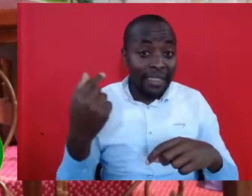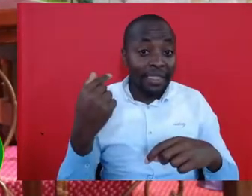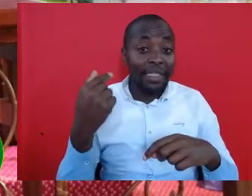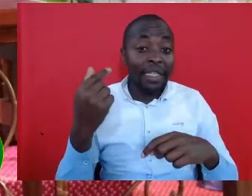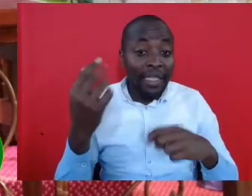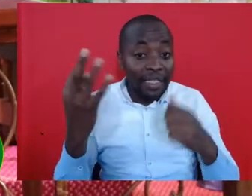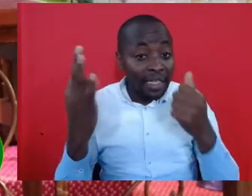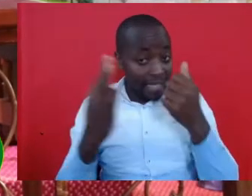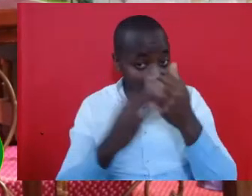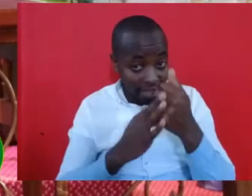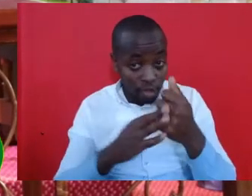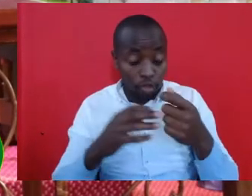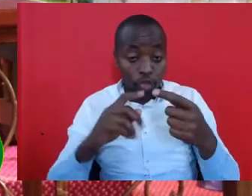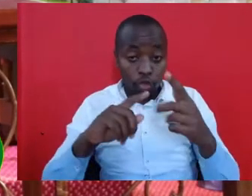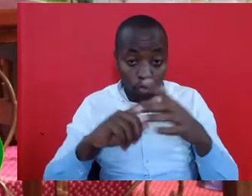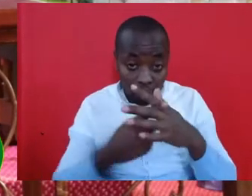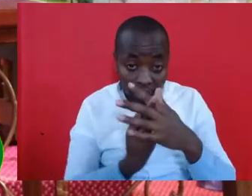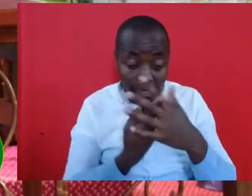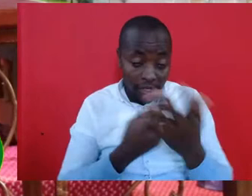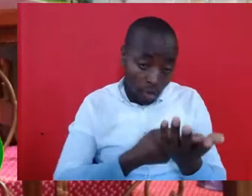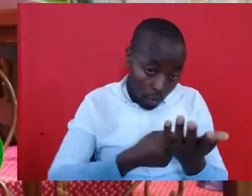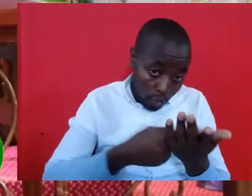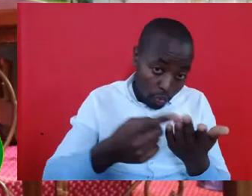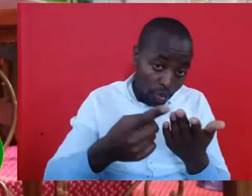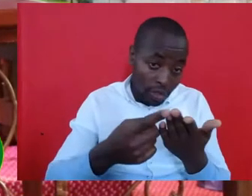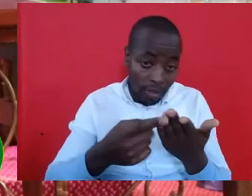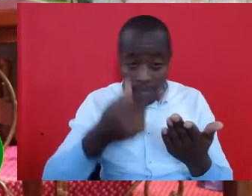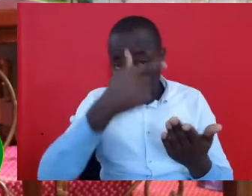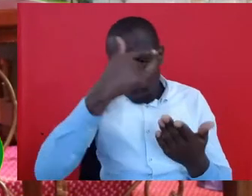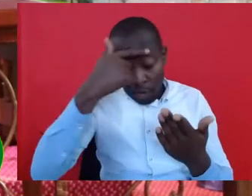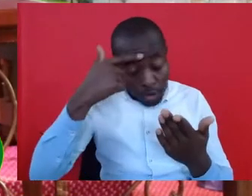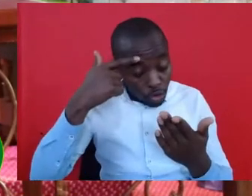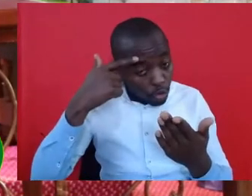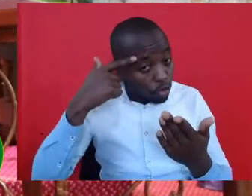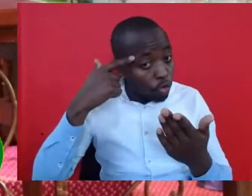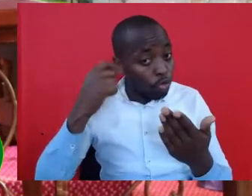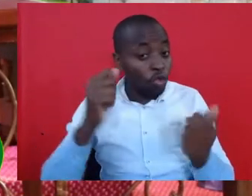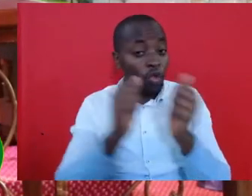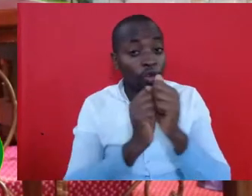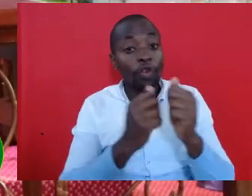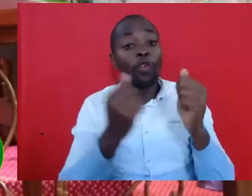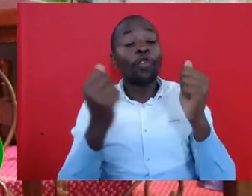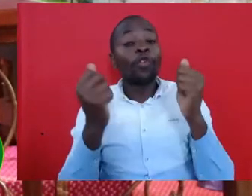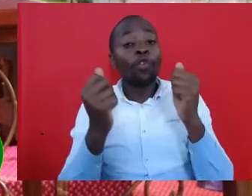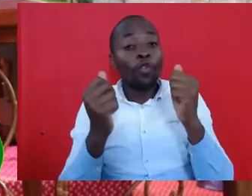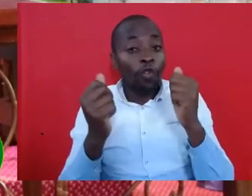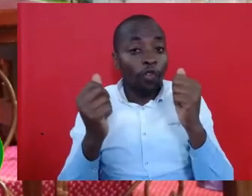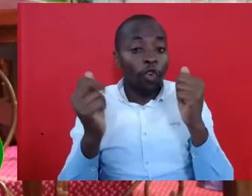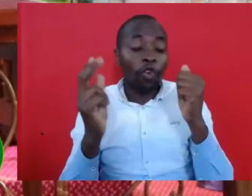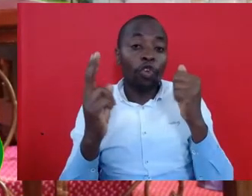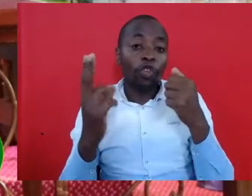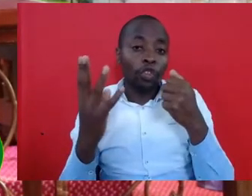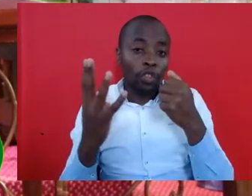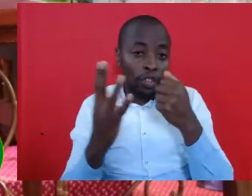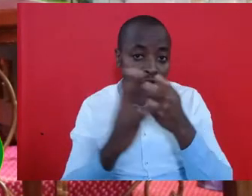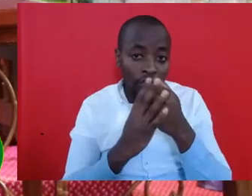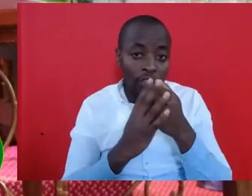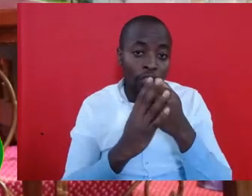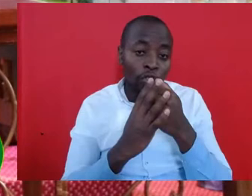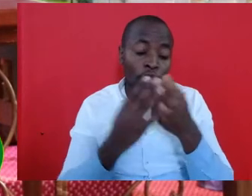tarehe 14 mwezi wa Agosti ndio tutakuwa na Jumapili ya kina mama ama Mothers Union.